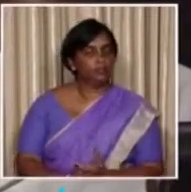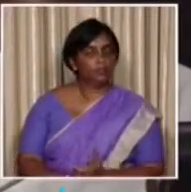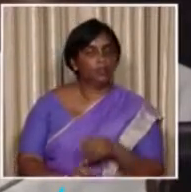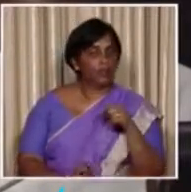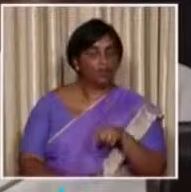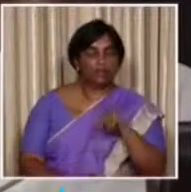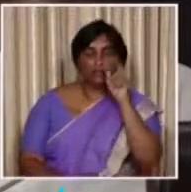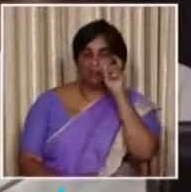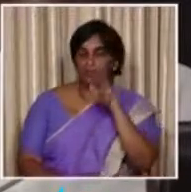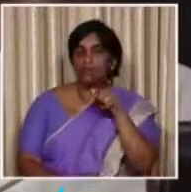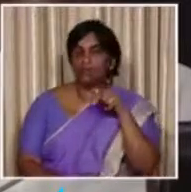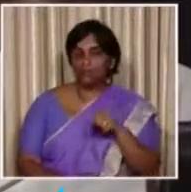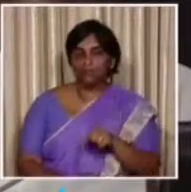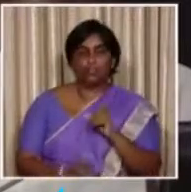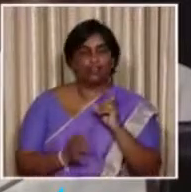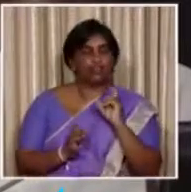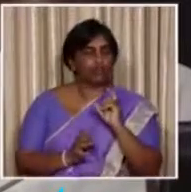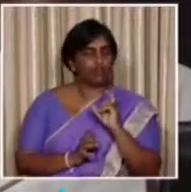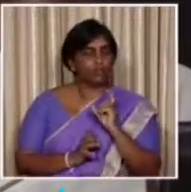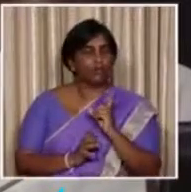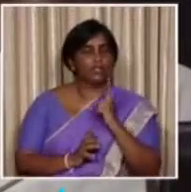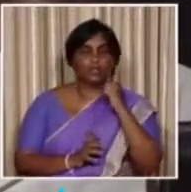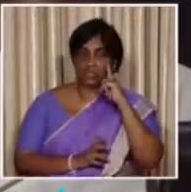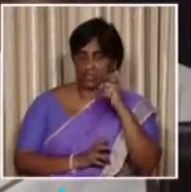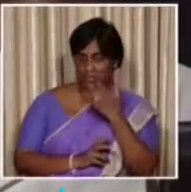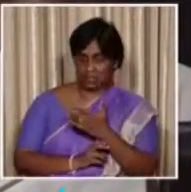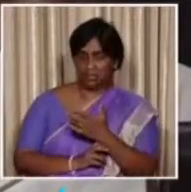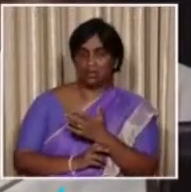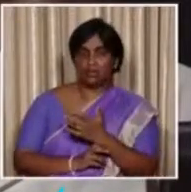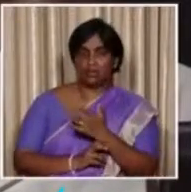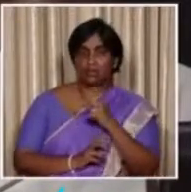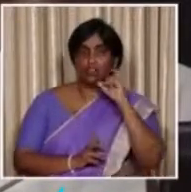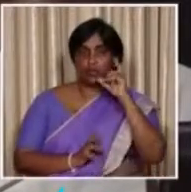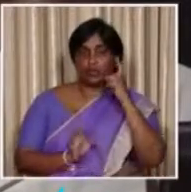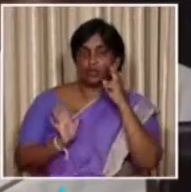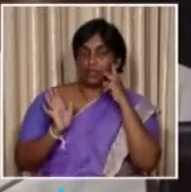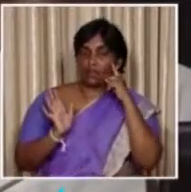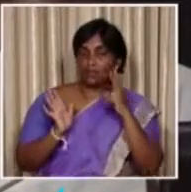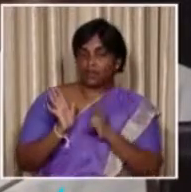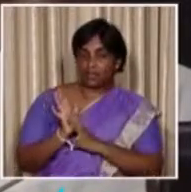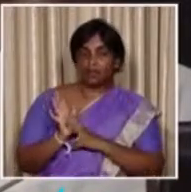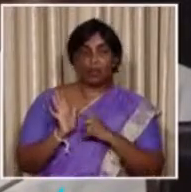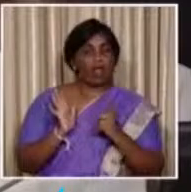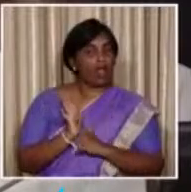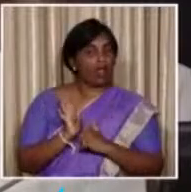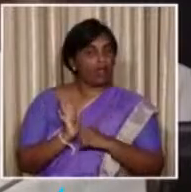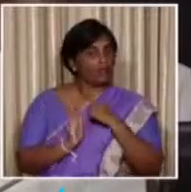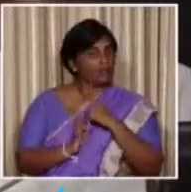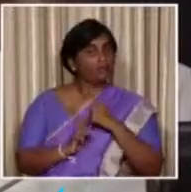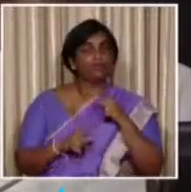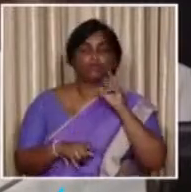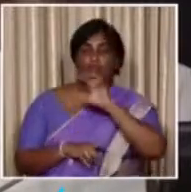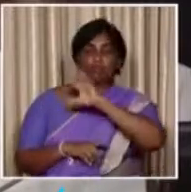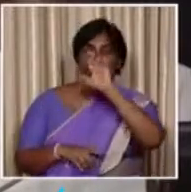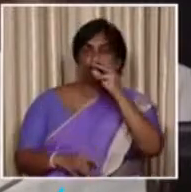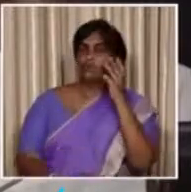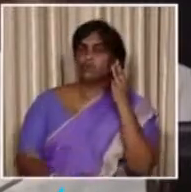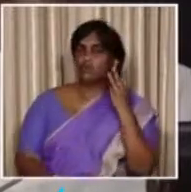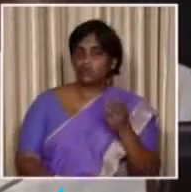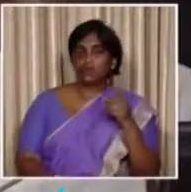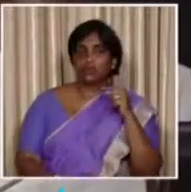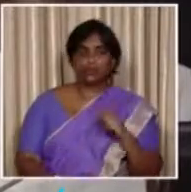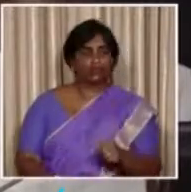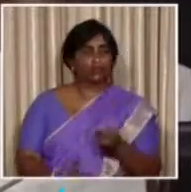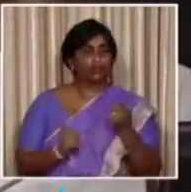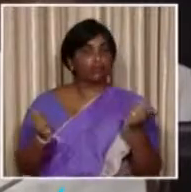අද බලන්න අද කොමියුනිස්ට් චීනය, කොමියුනිස්ට් වියට්නාමය, කොමියුනිස්ට් ලාඕසය මේ රටවල් තුනේම අද